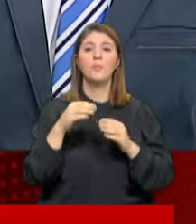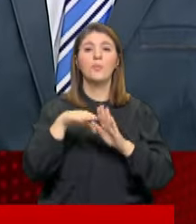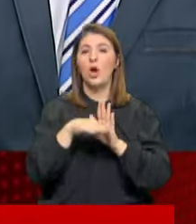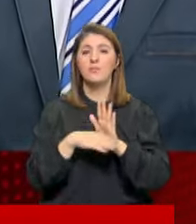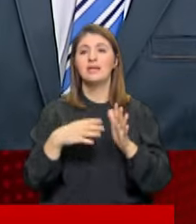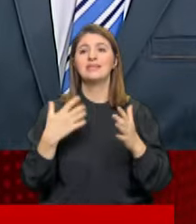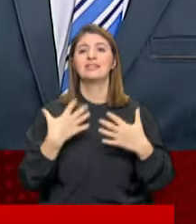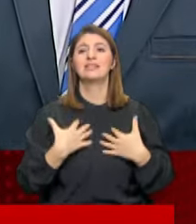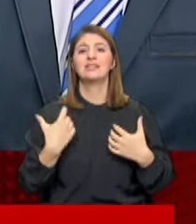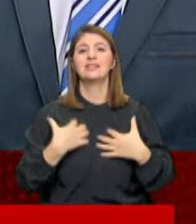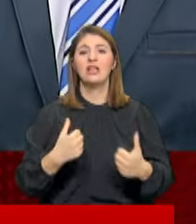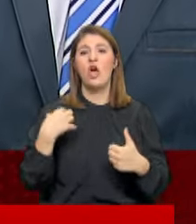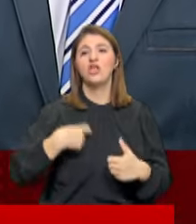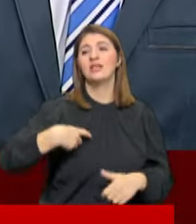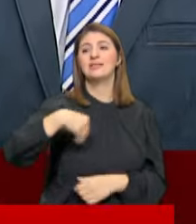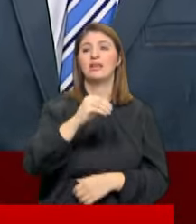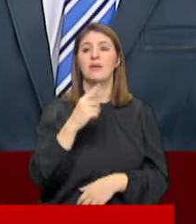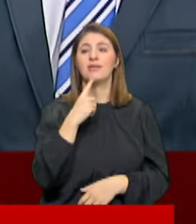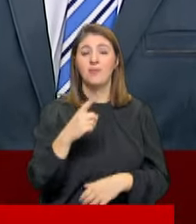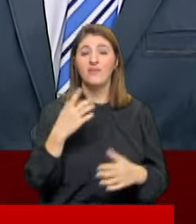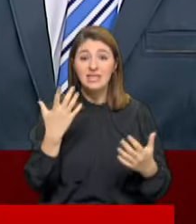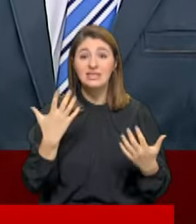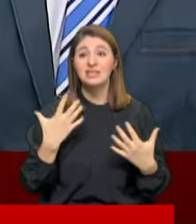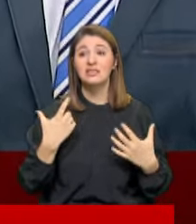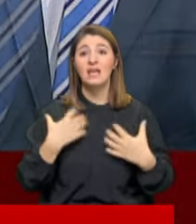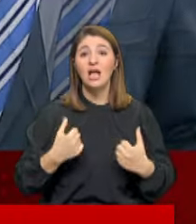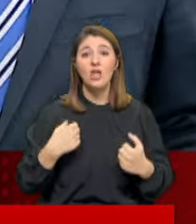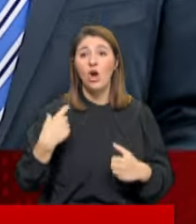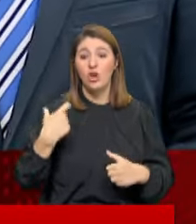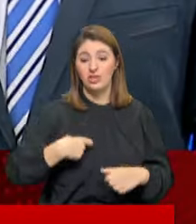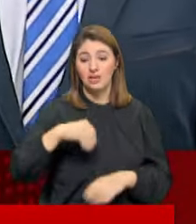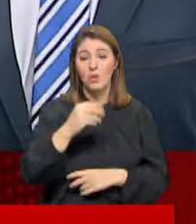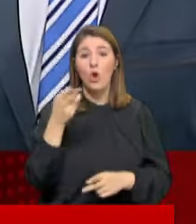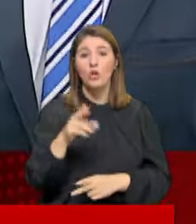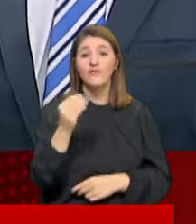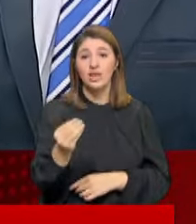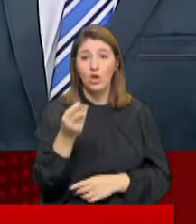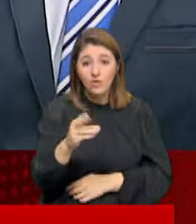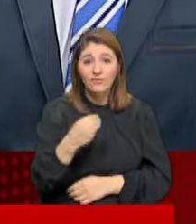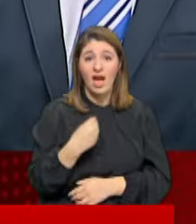sağlığın özelleştirilmesi demektir. Ve sağlıkta özelleştirme ölüm getirir. Ölüm getirdi maalesef.